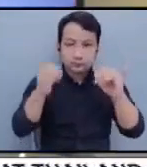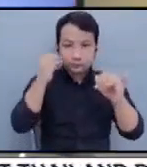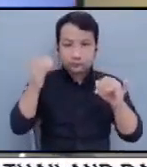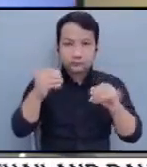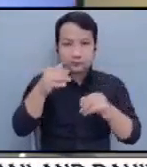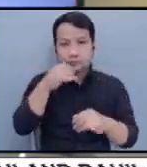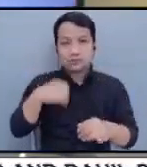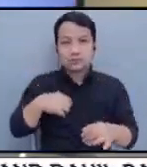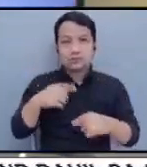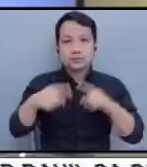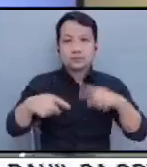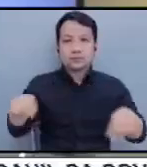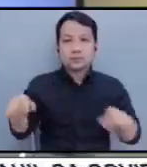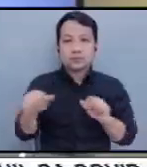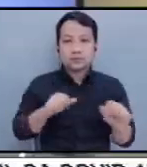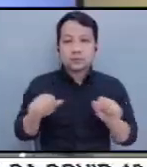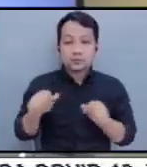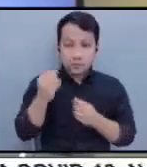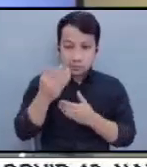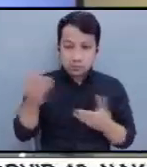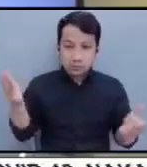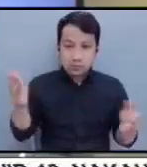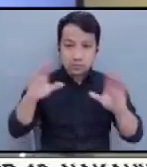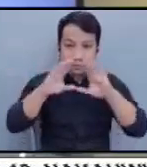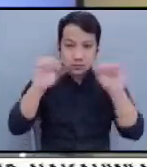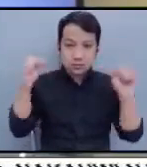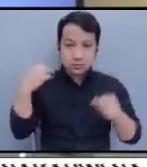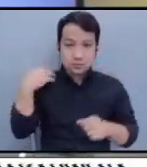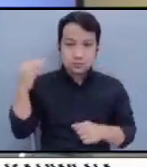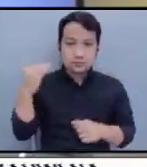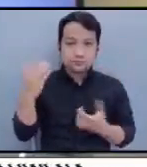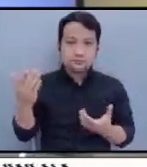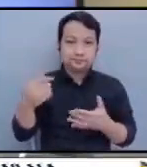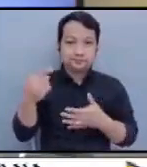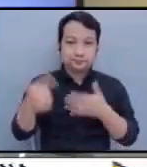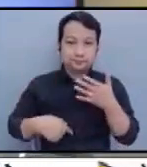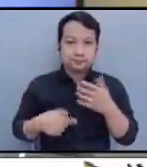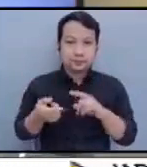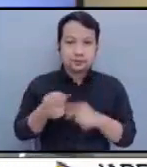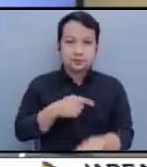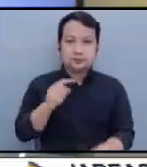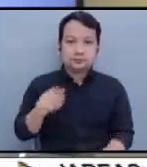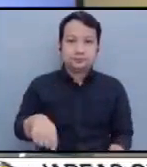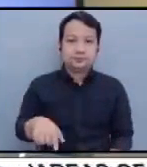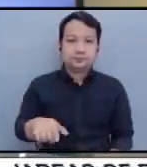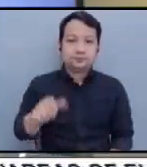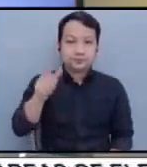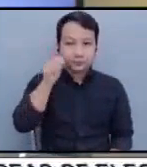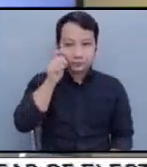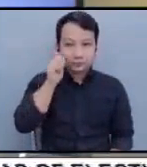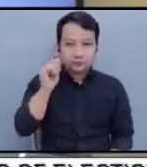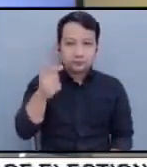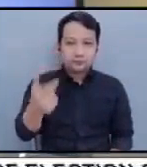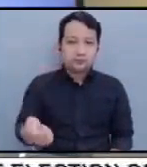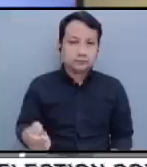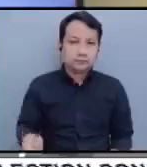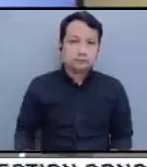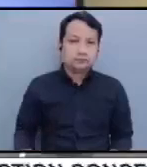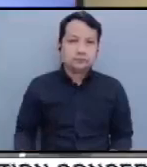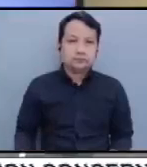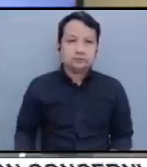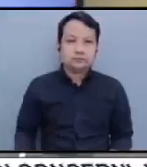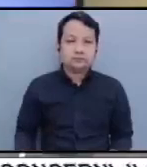pang mga aktibidad ng presidential candidate sa detalye mula kay Luisa Erispe. La Rise and